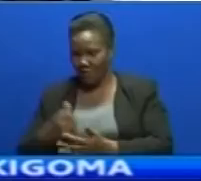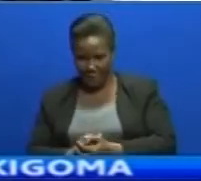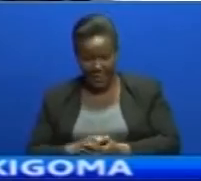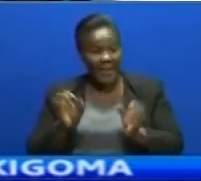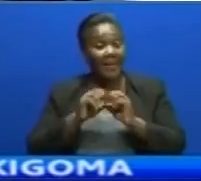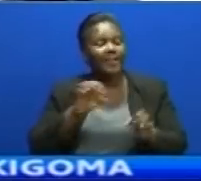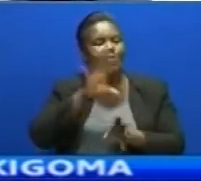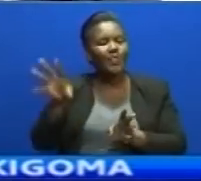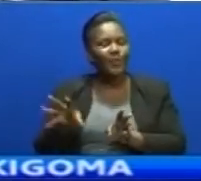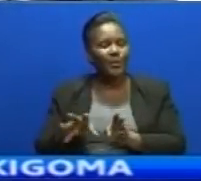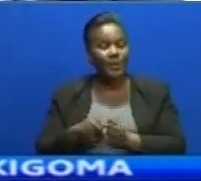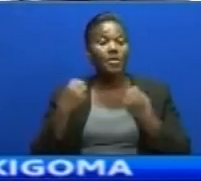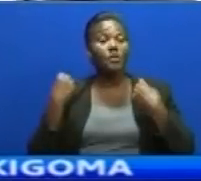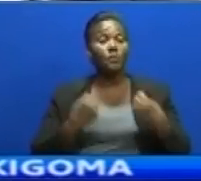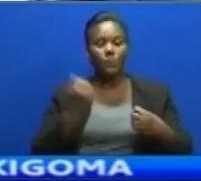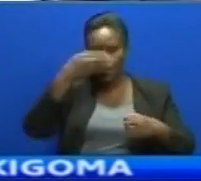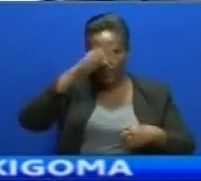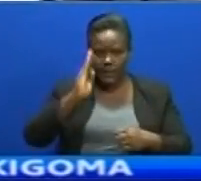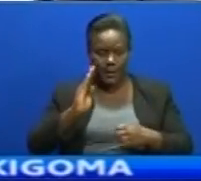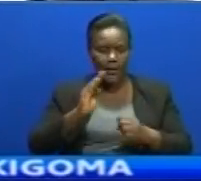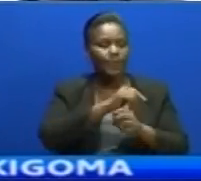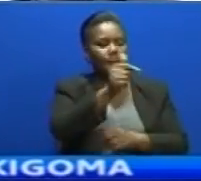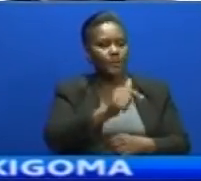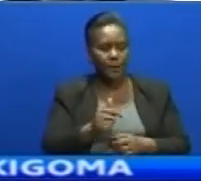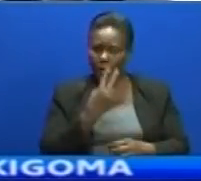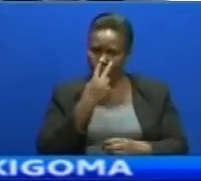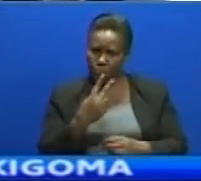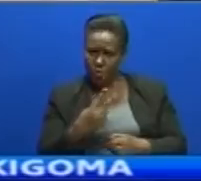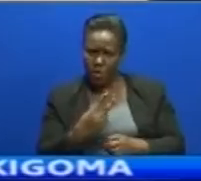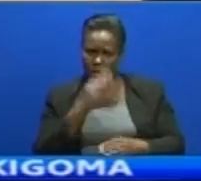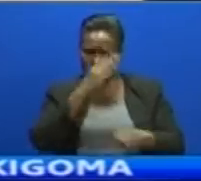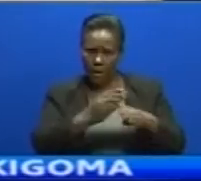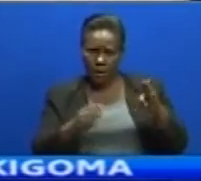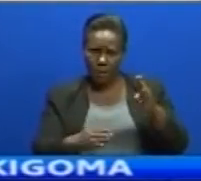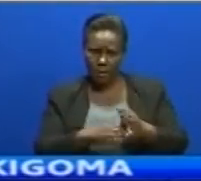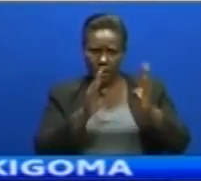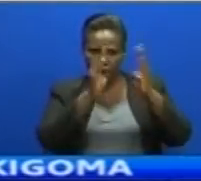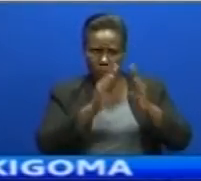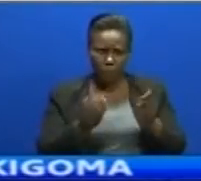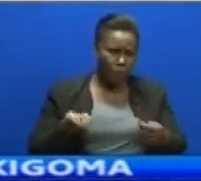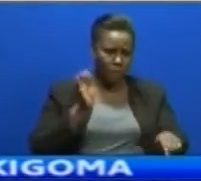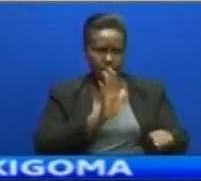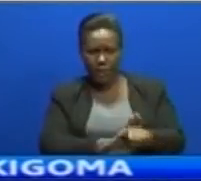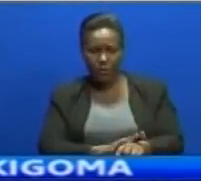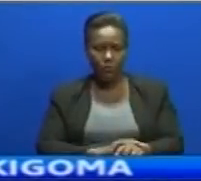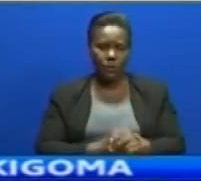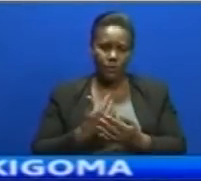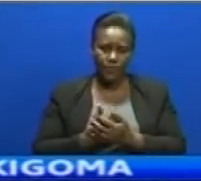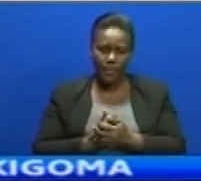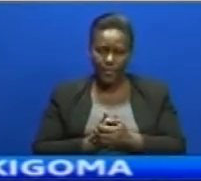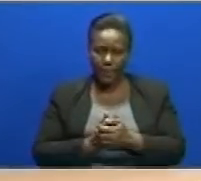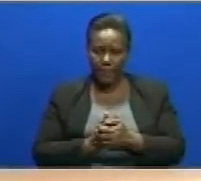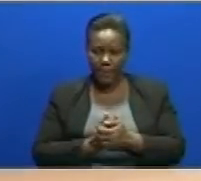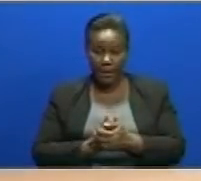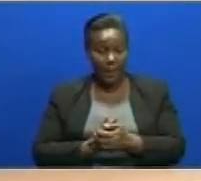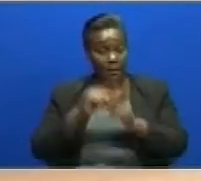za serikali ya Tanzania katika ujenzi wa miundombinu ya reli ya kisasa. Lorsque un conteneur arrive au port de Dar es Salaam, container